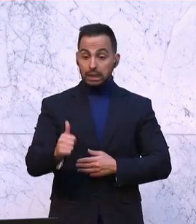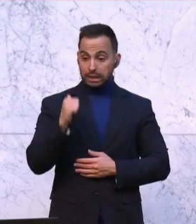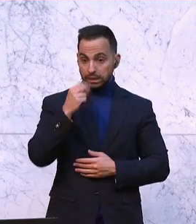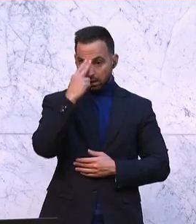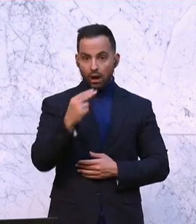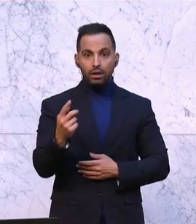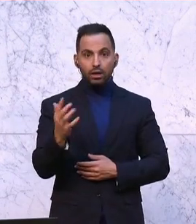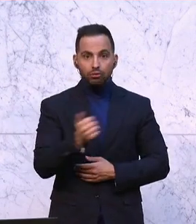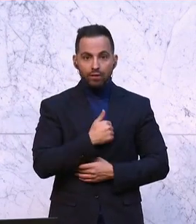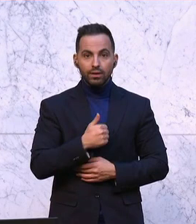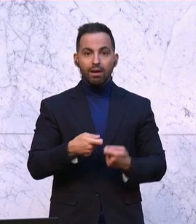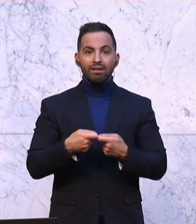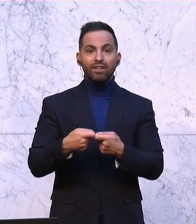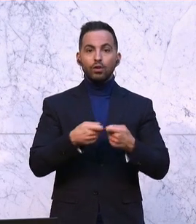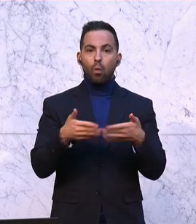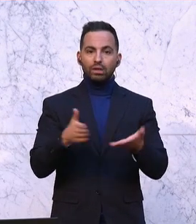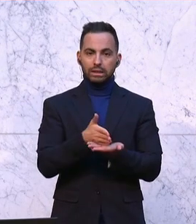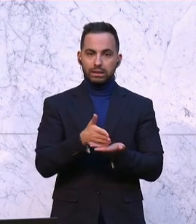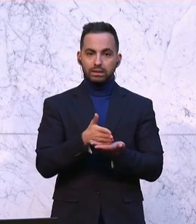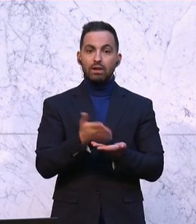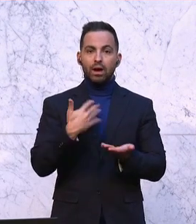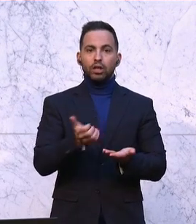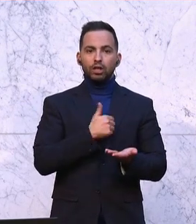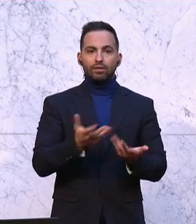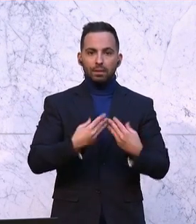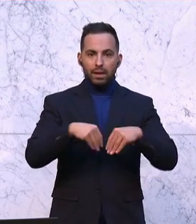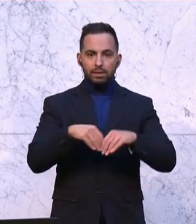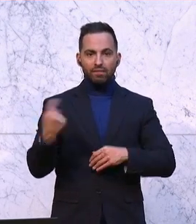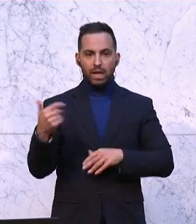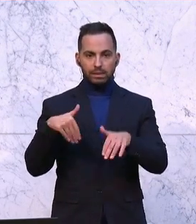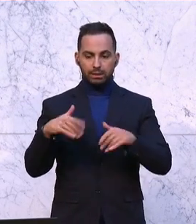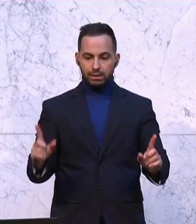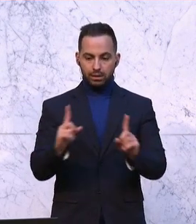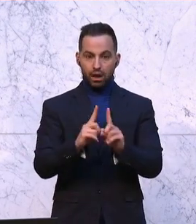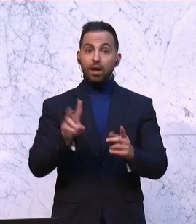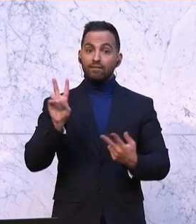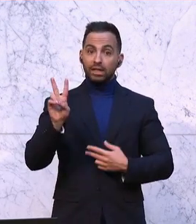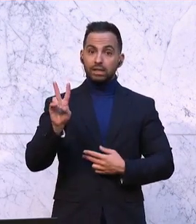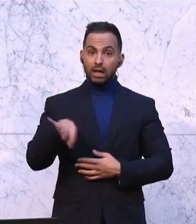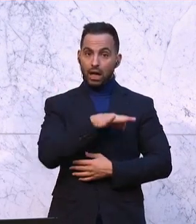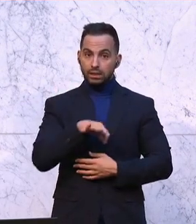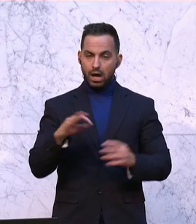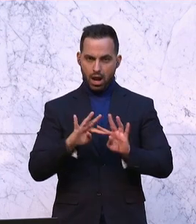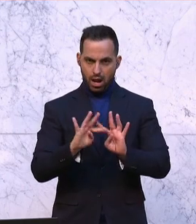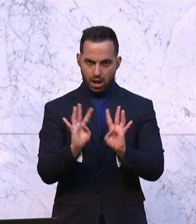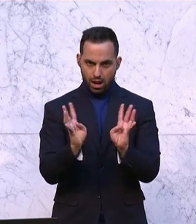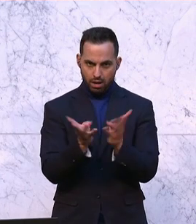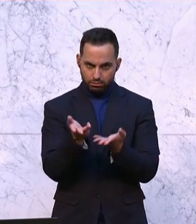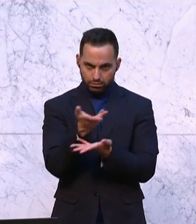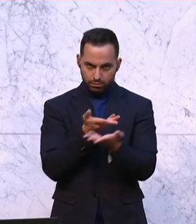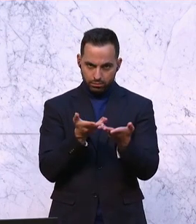Nacht gelungen ist, der Gewerkschaft Öffentlicher Dienst gemeinsam mit dem Finanzminister und dem Vizekanzler eine entsprechend